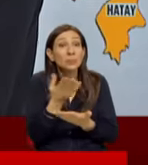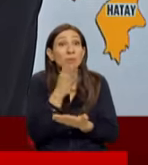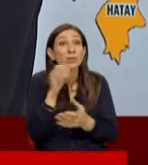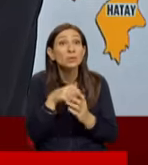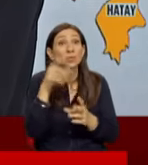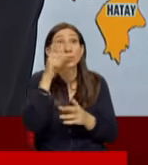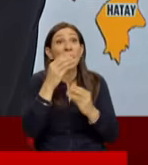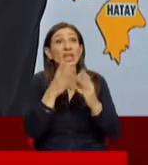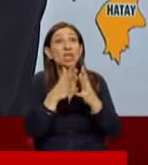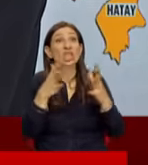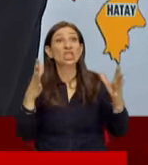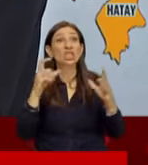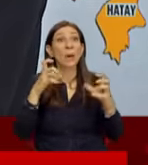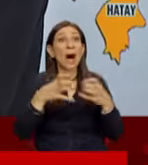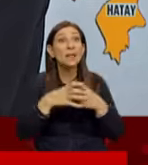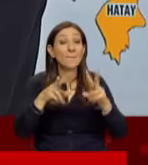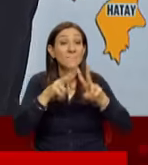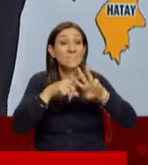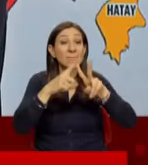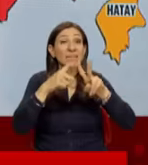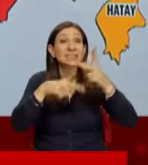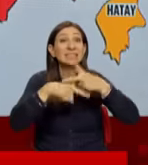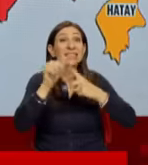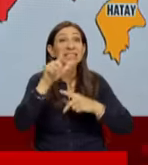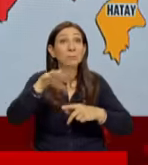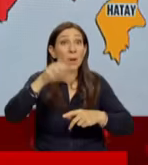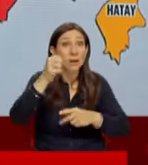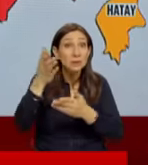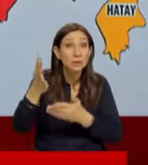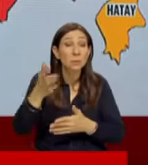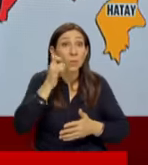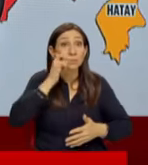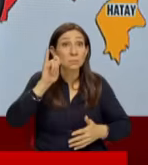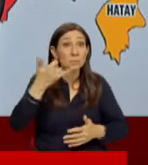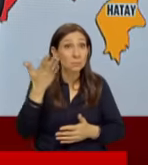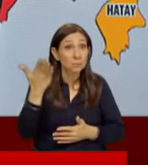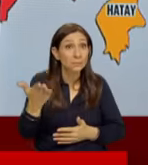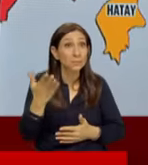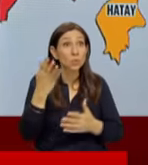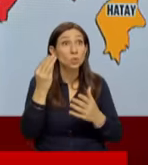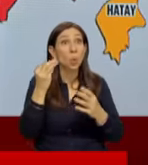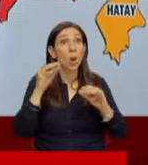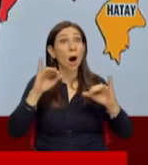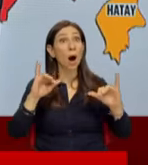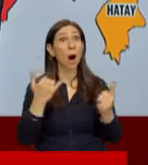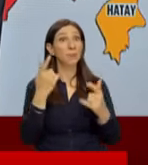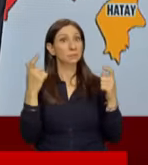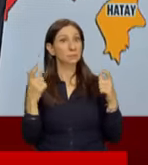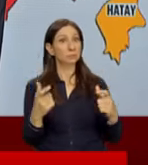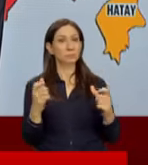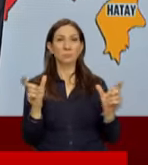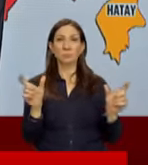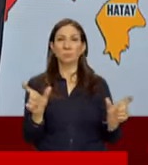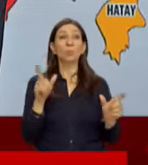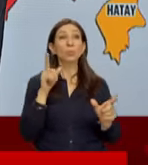söyleyelim, Türkiye'nin en geniş cemaati olan Menzil cemaatinin merkez üstünden bahsediyoruz. Muhafazakar dokusu çok koyu bir kent.